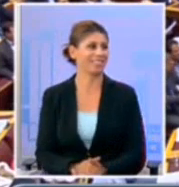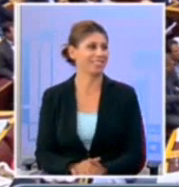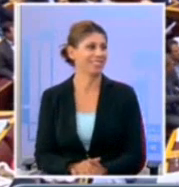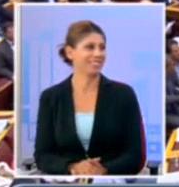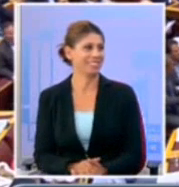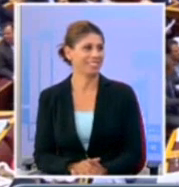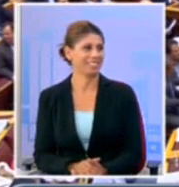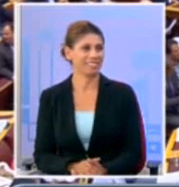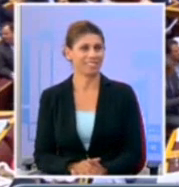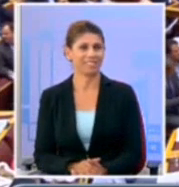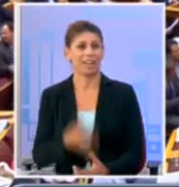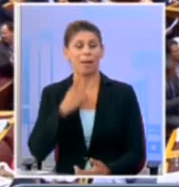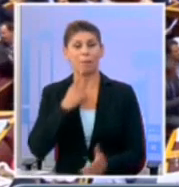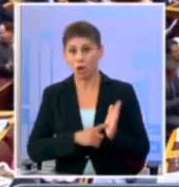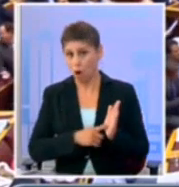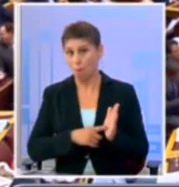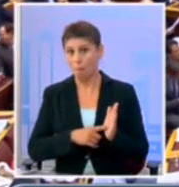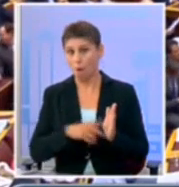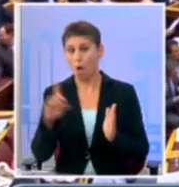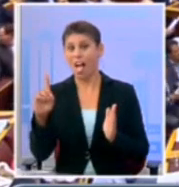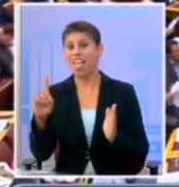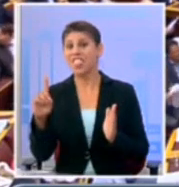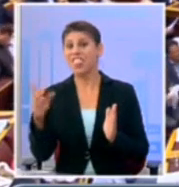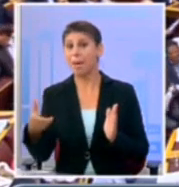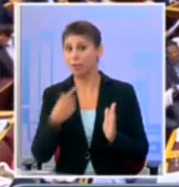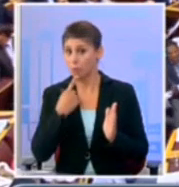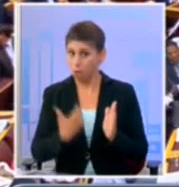Θα γίνει. Έχει το νόμο Διαμαντοπούλου μέσα με αναφορά.